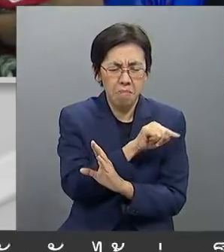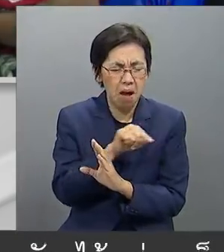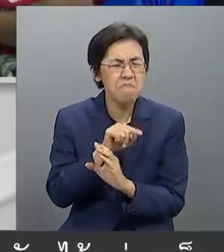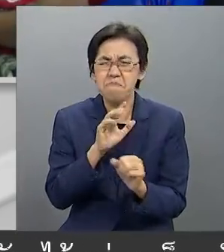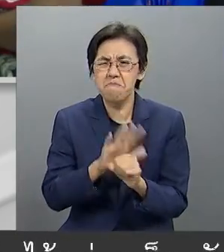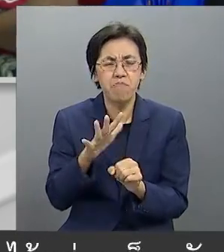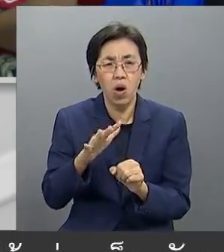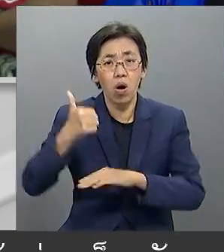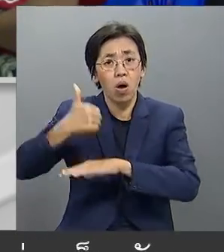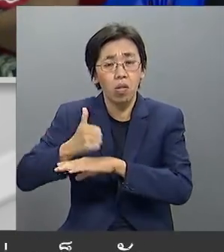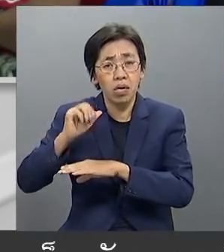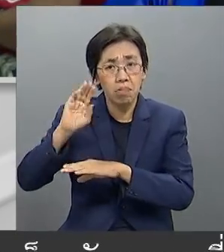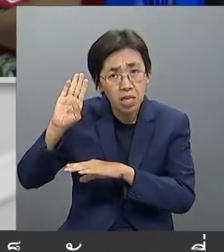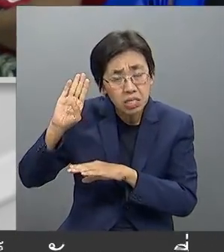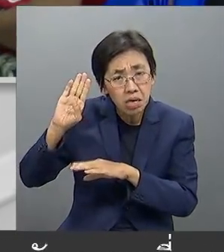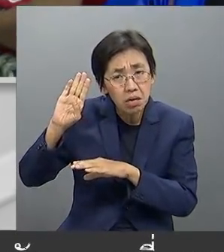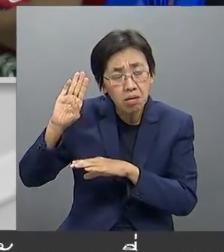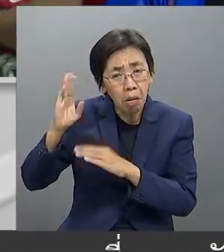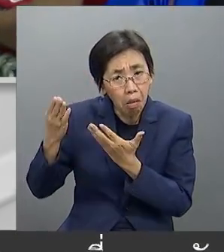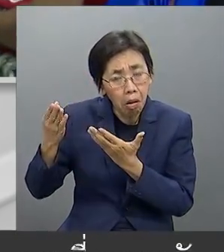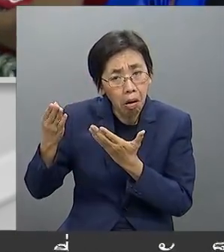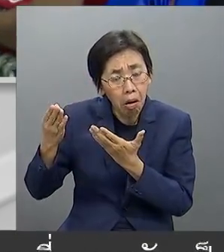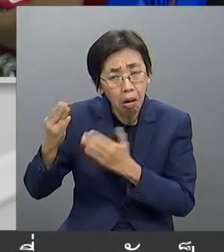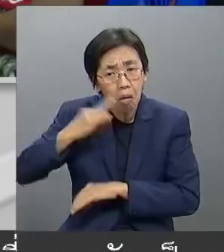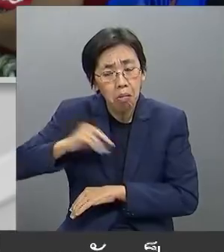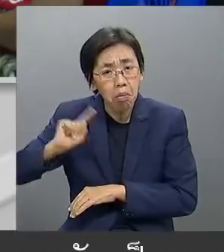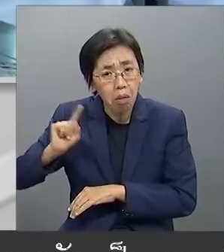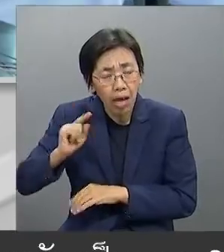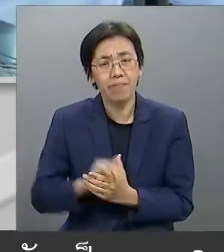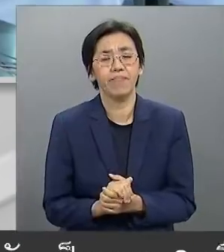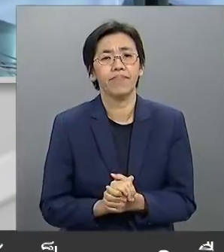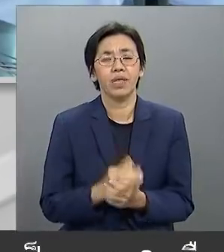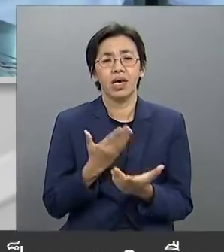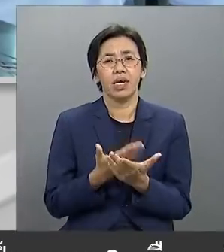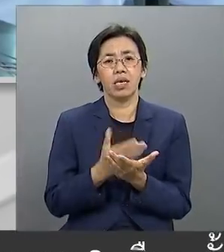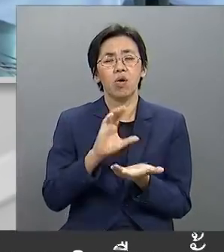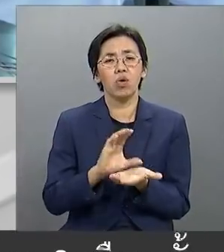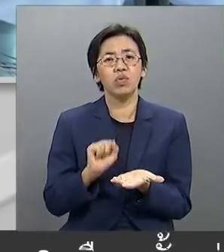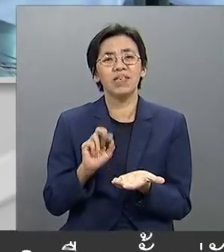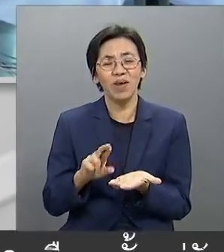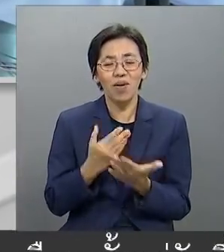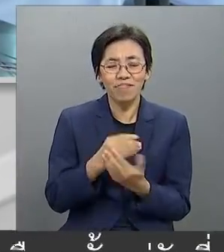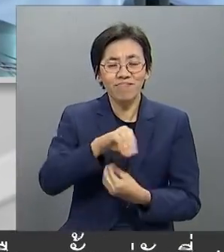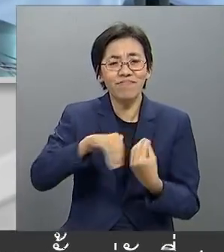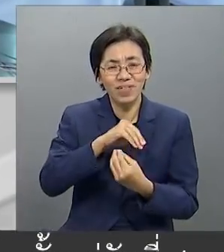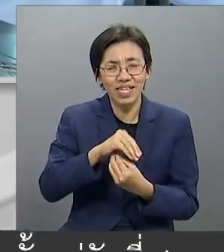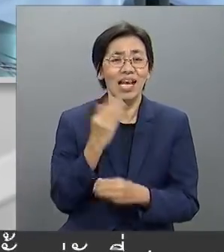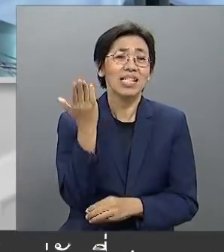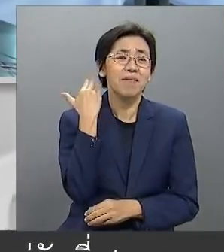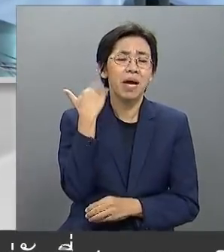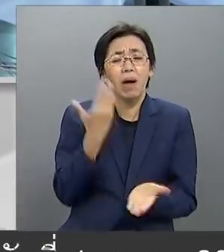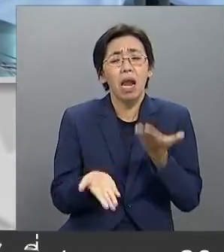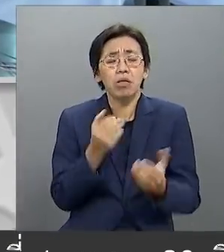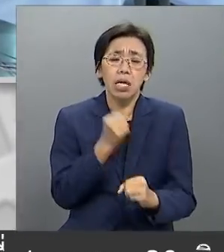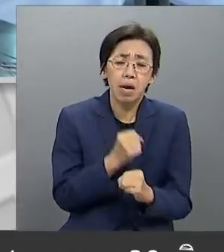รัฐมีนโยบายแบบนี้เขาก็ให้ข้อมูลว่าเอ๊ะกองทุนสำรองเลี้ยงชีพที่เป็นภาคสมัครใจอยู่เดิมเนี่ยก็ปรากฏว่ามี